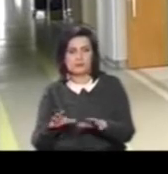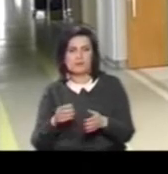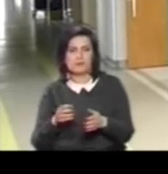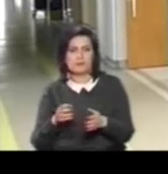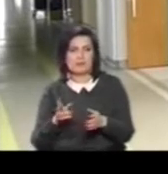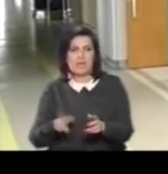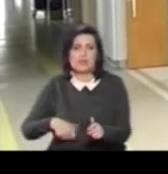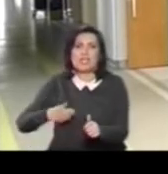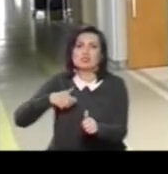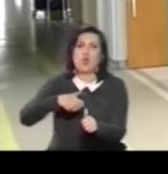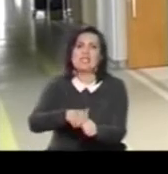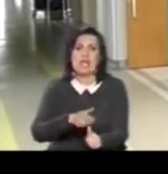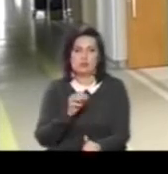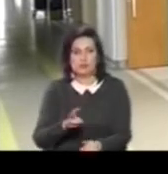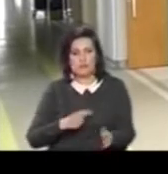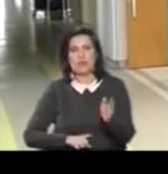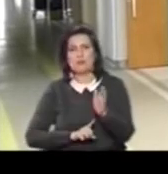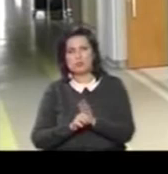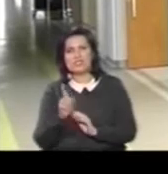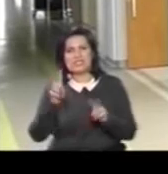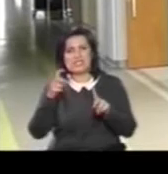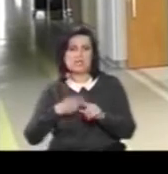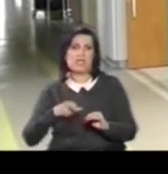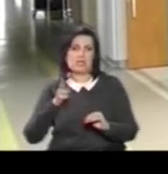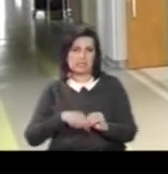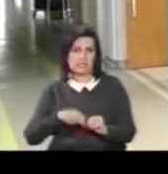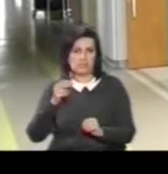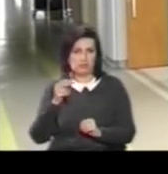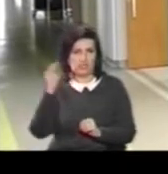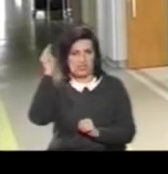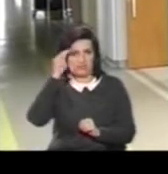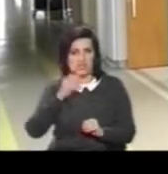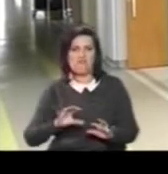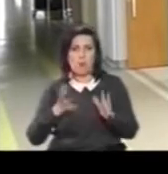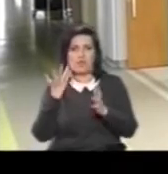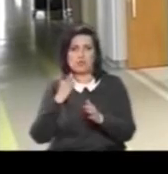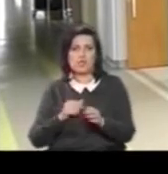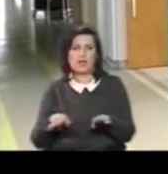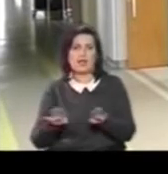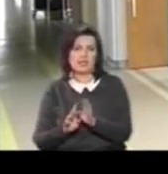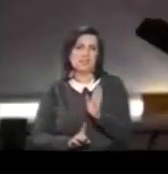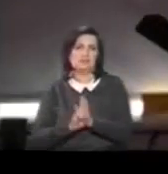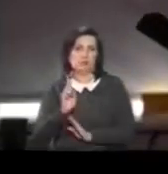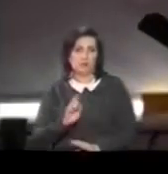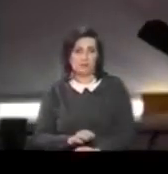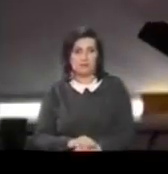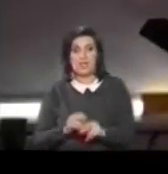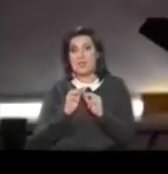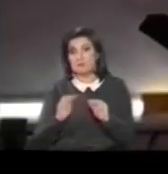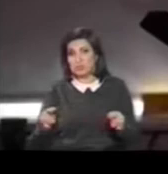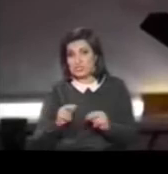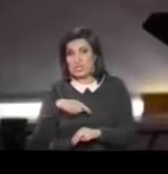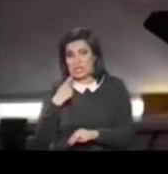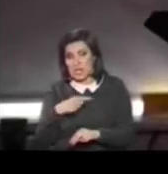скажімо так, наздоганяючим. Да? Тобто ми починаємо з тієї теми, на якій закінчились навчання в момент, коли карантин вступив в дію. Вчителі